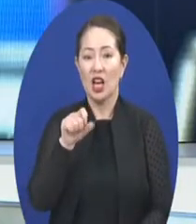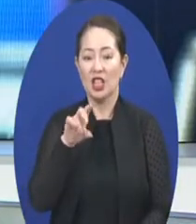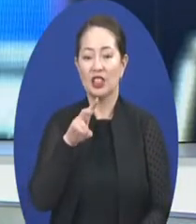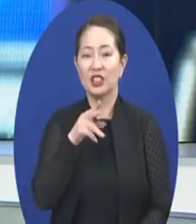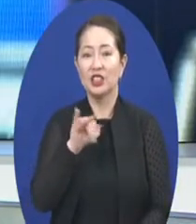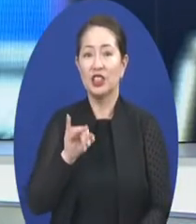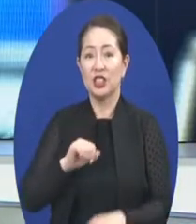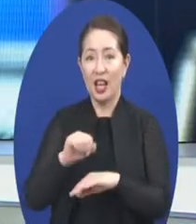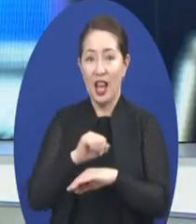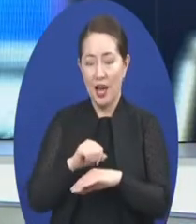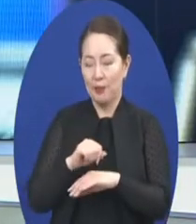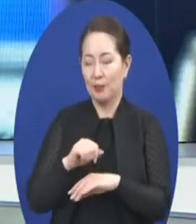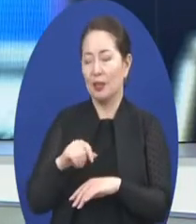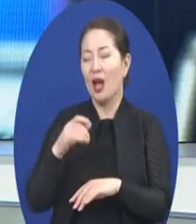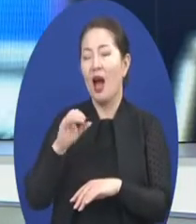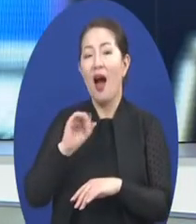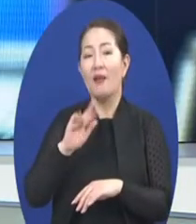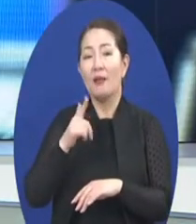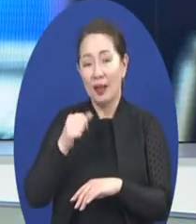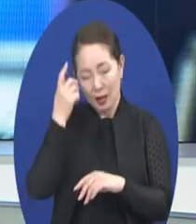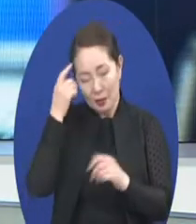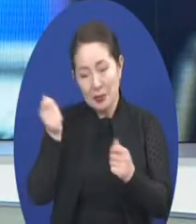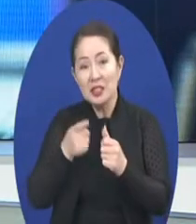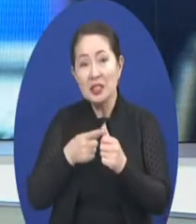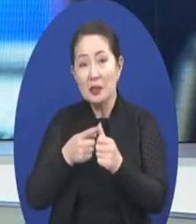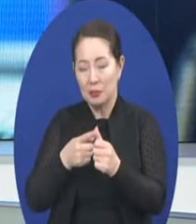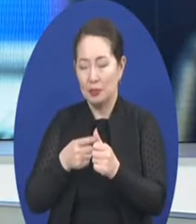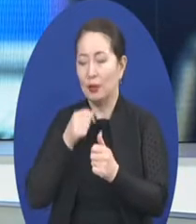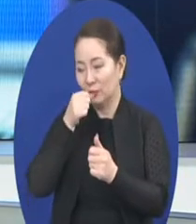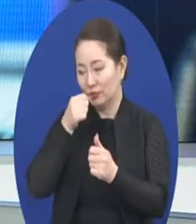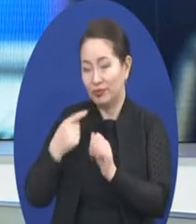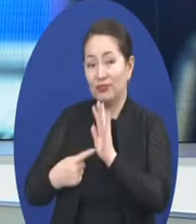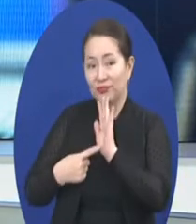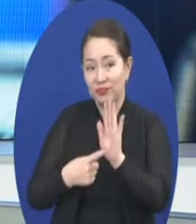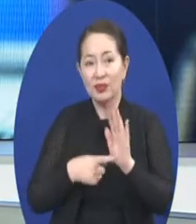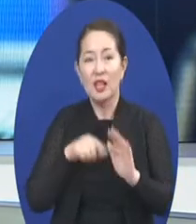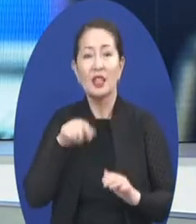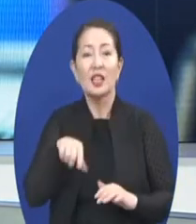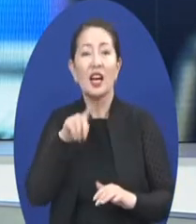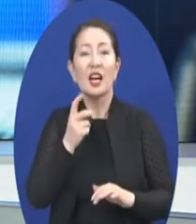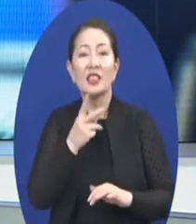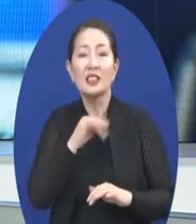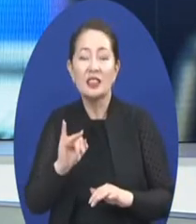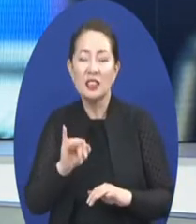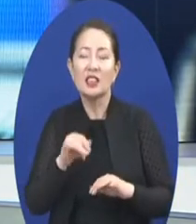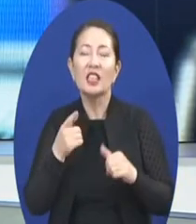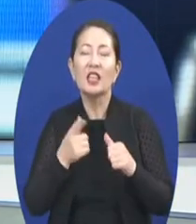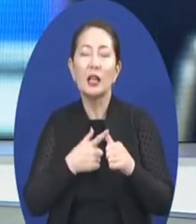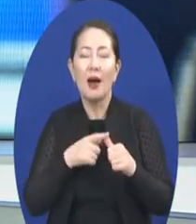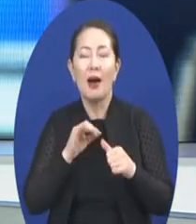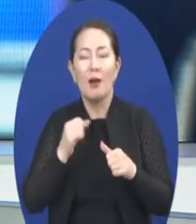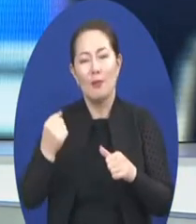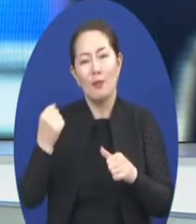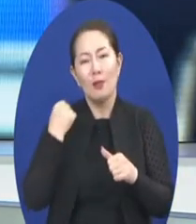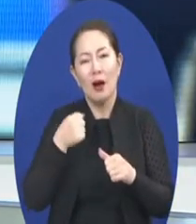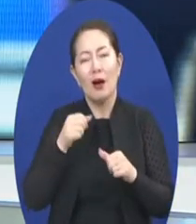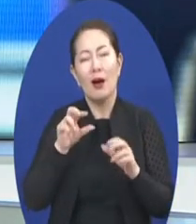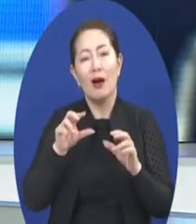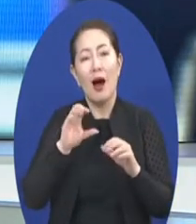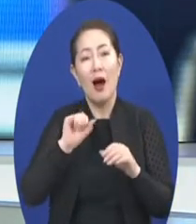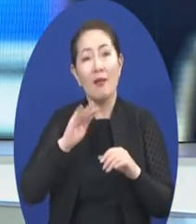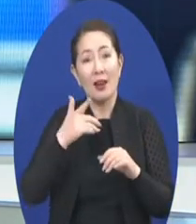Хинтээмгээс тодорхой улсын аварга малчдын талаарх сурвалж өргөлжилж байна. Хинтээгээс энэ онд улсын аварга малчнаар 13 малчин айл